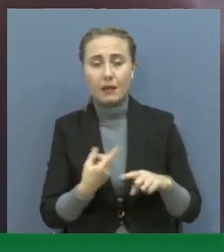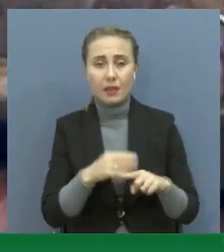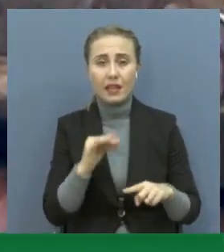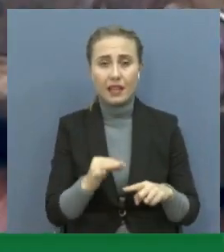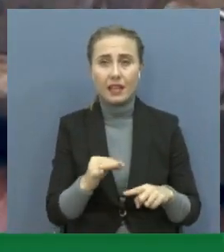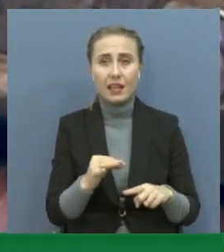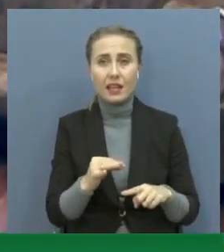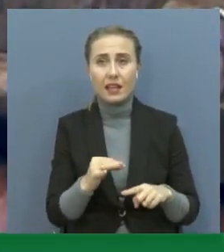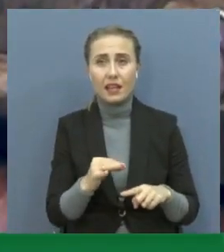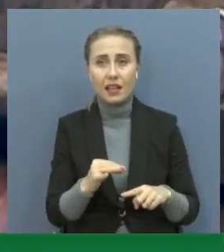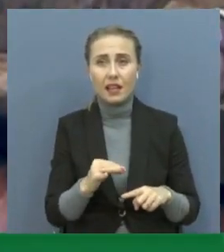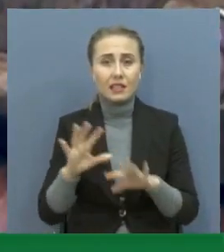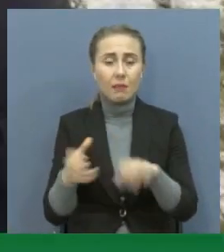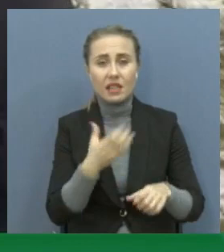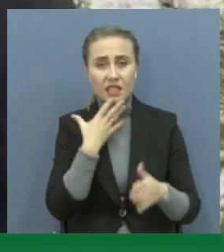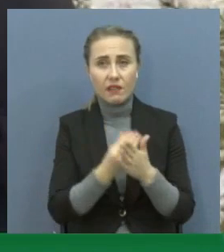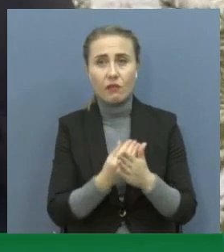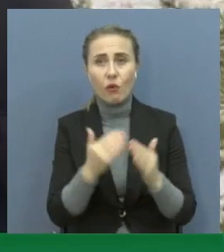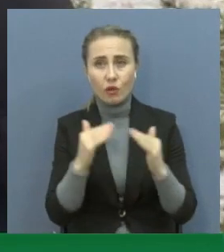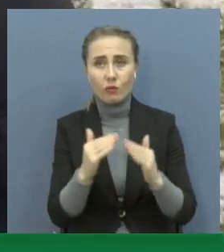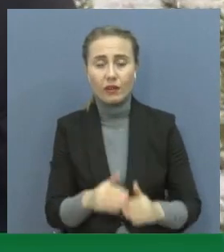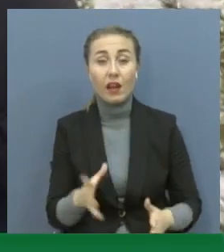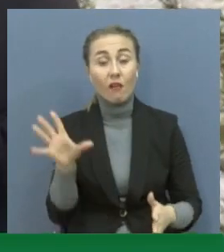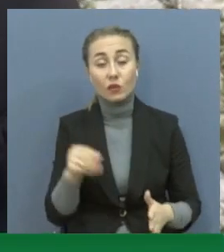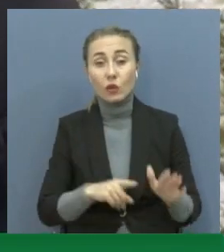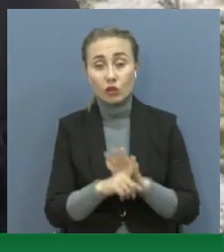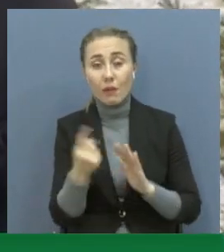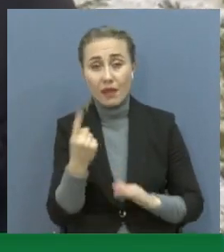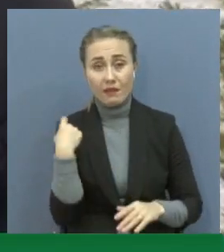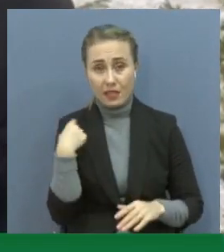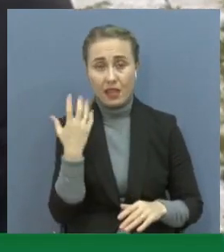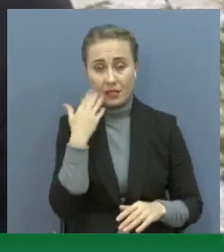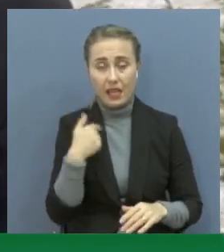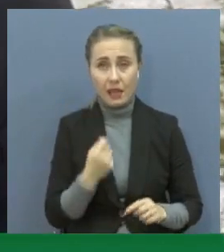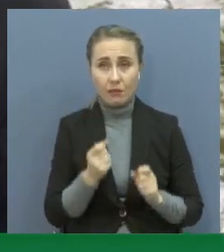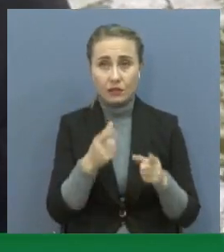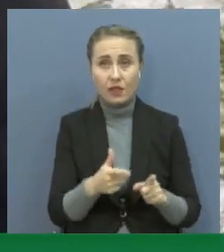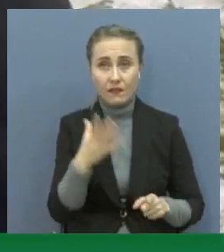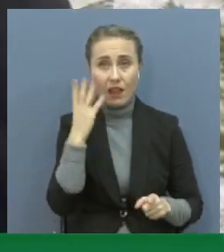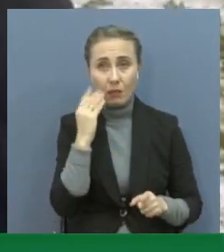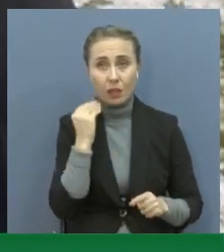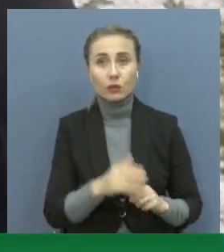до продажи своего имущества. Все началось это на первом курсе, когда я поступил в Алмату.